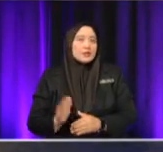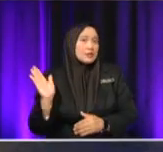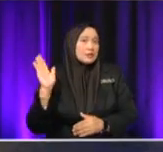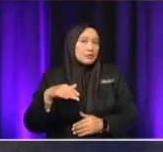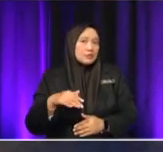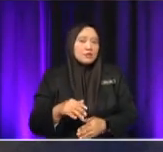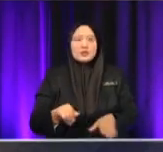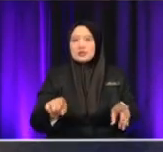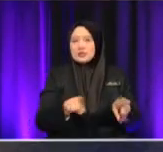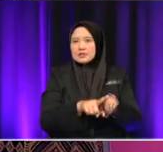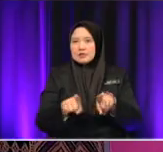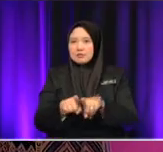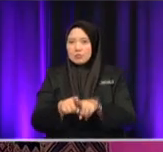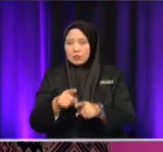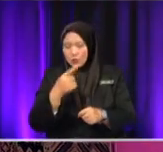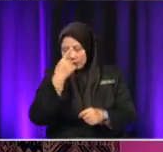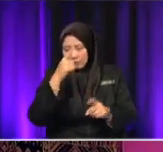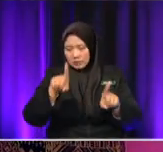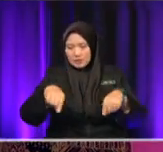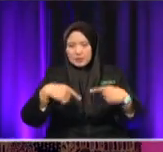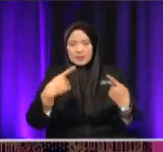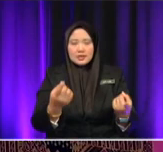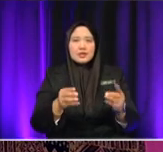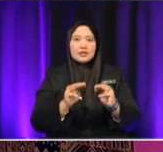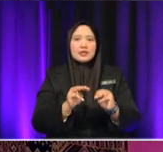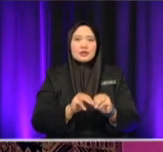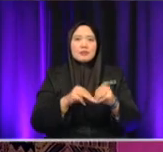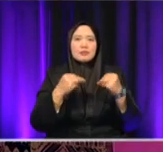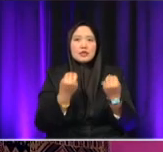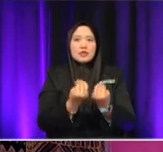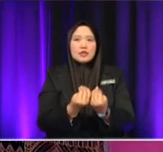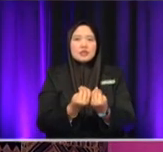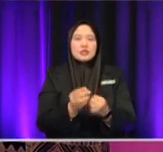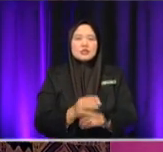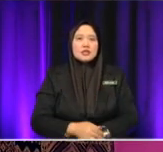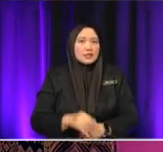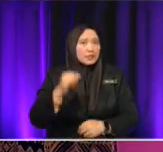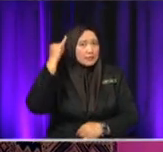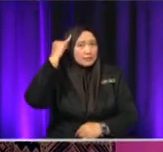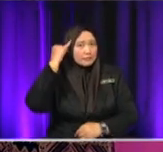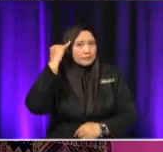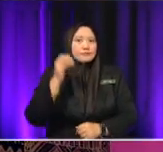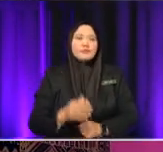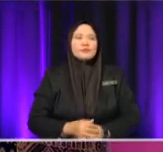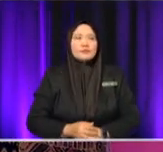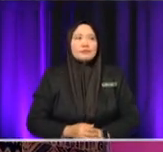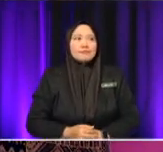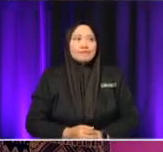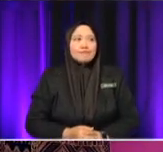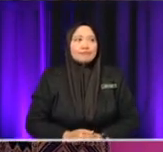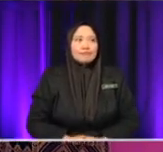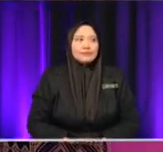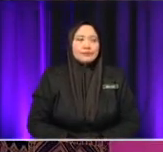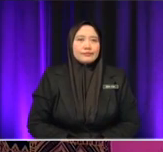menuntut ilmu untuk memperbaiki keluarga kita pada masa-masa seterusnya Baiklah seterusnya tanggung jawab